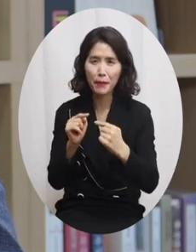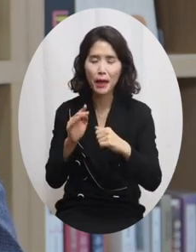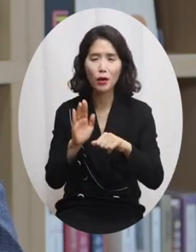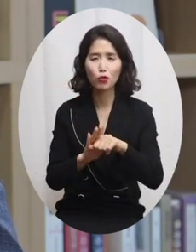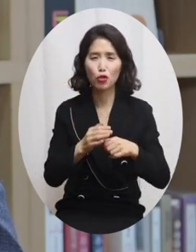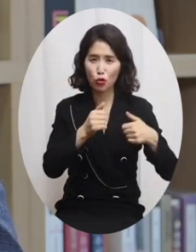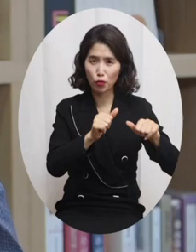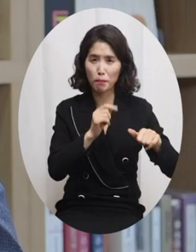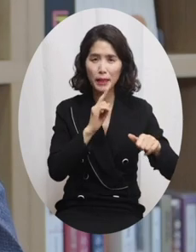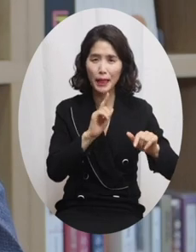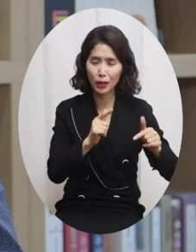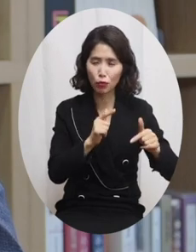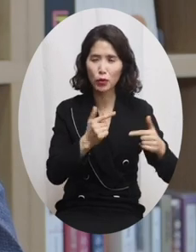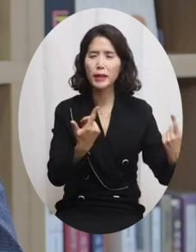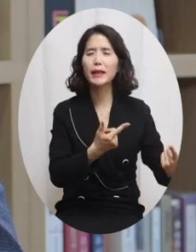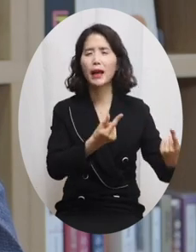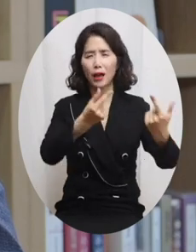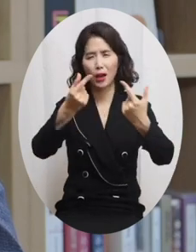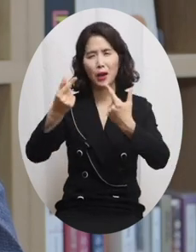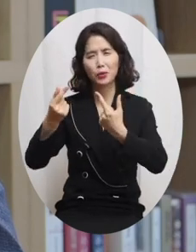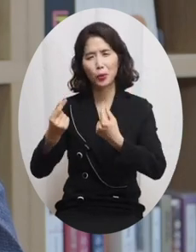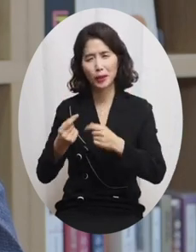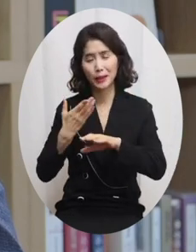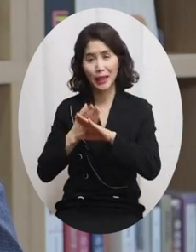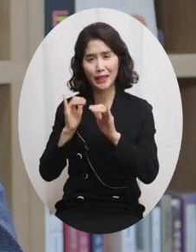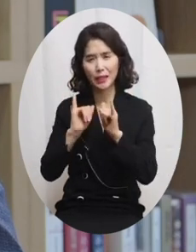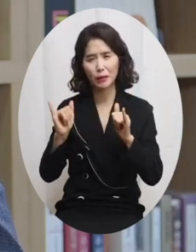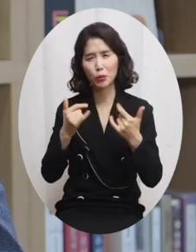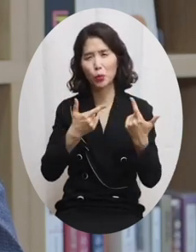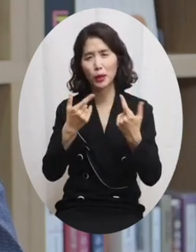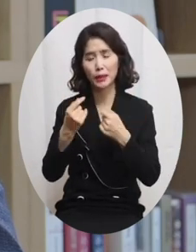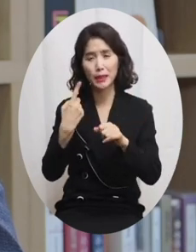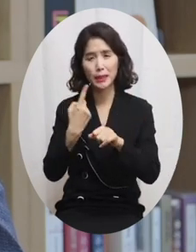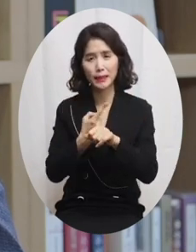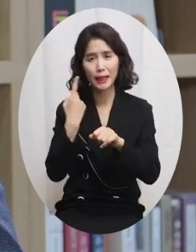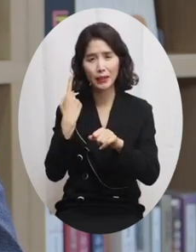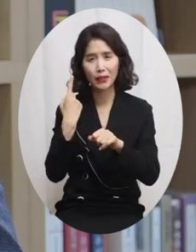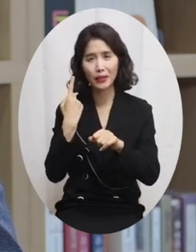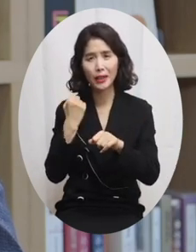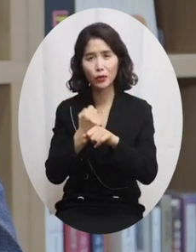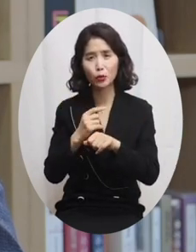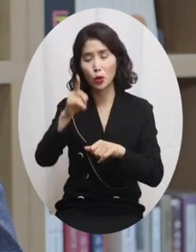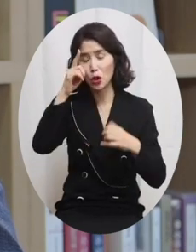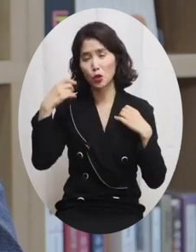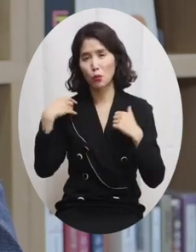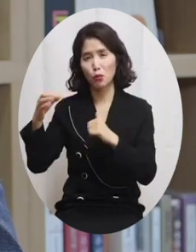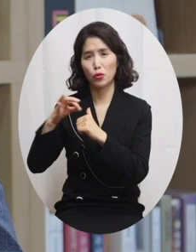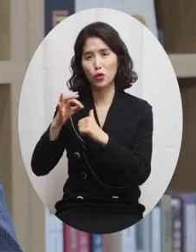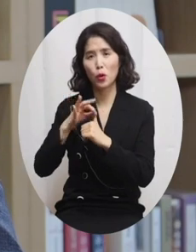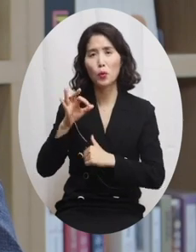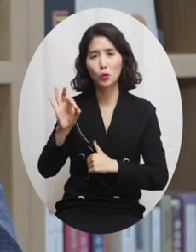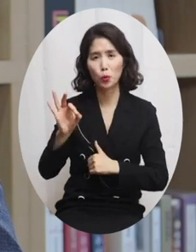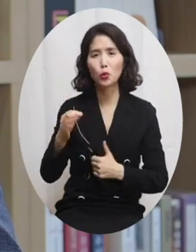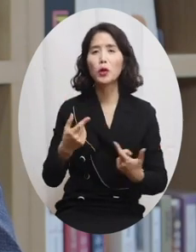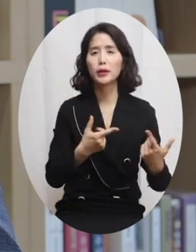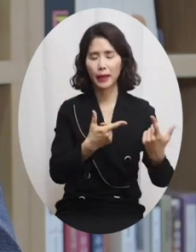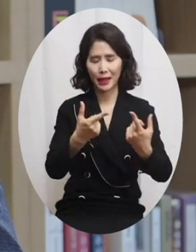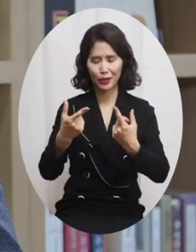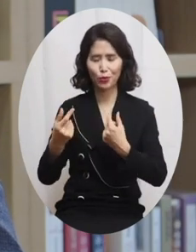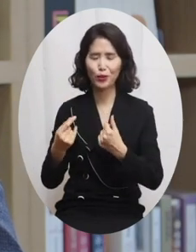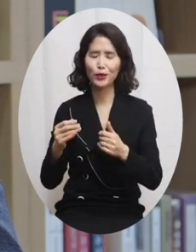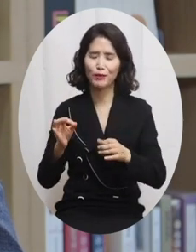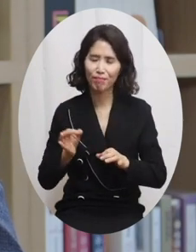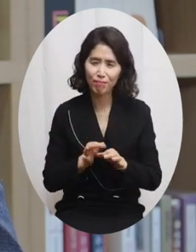분들한테 그 차별하지 않고 지난번 그 작년에 재난지원금 줄 때도 저희는 같이 동시에 지급을